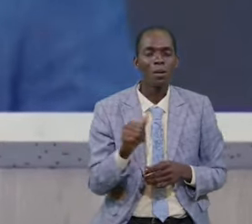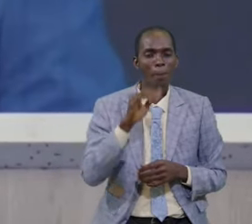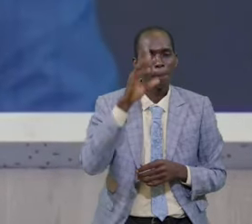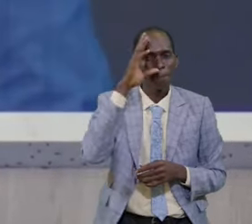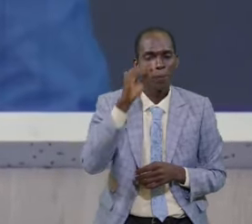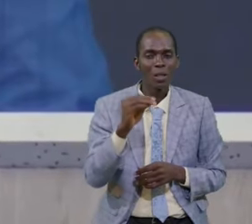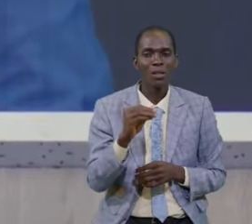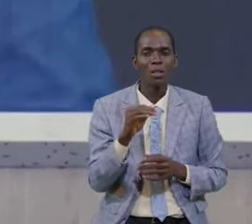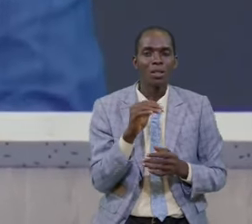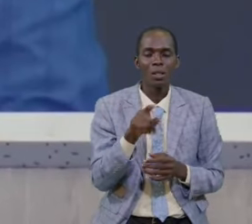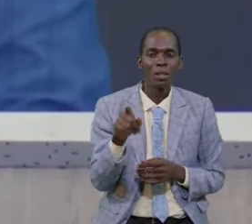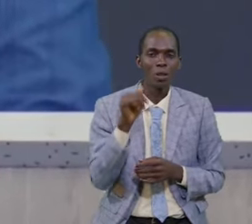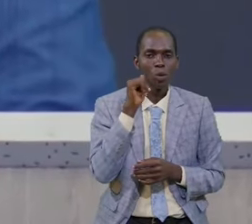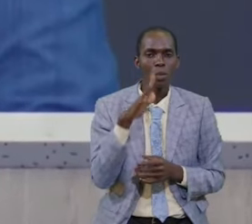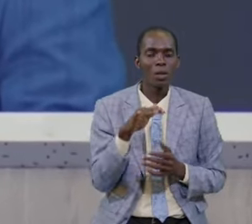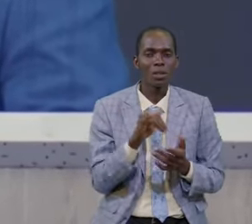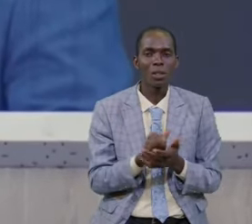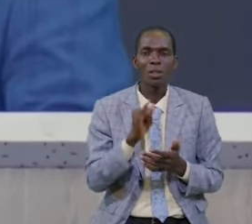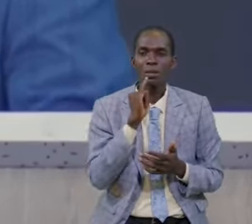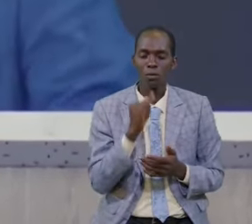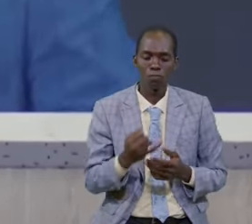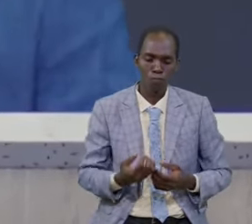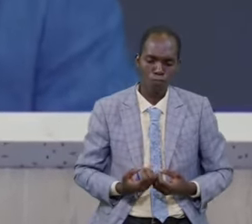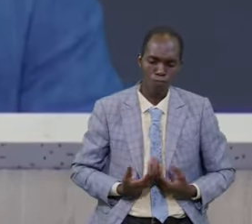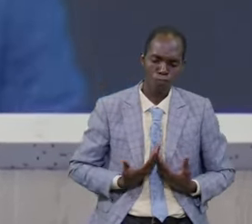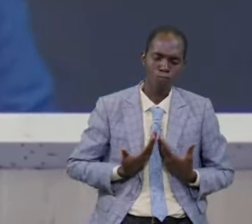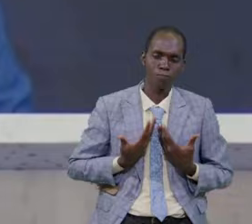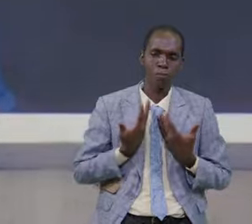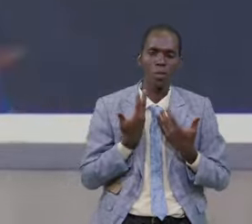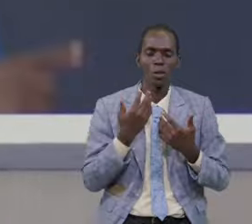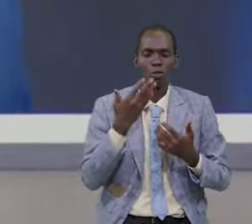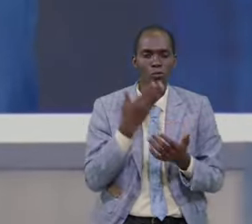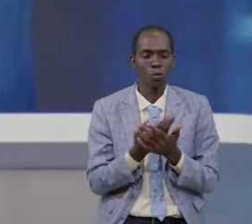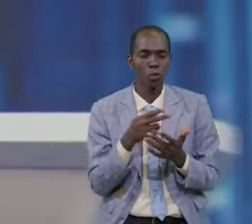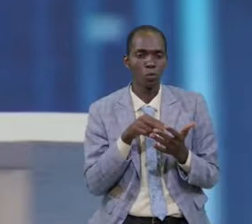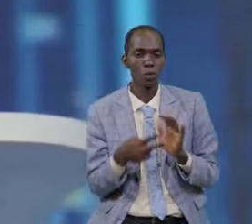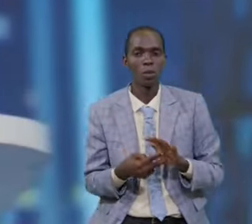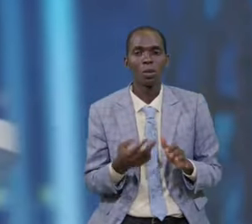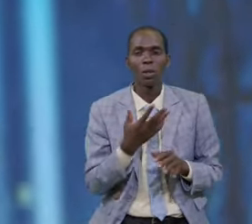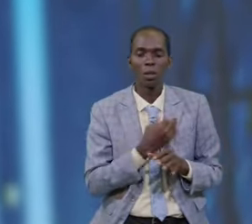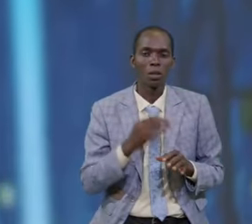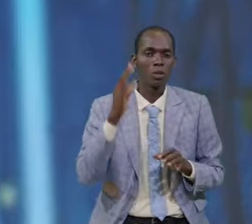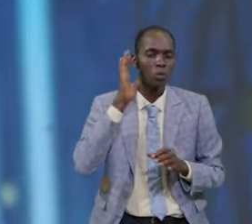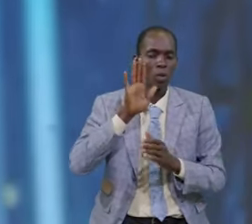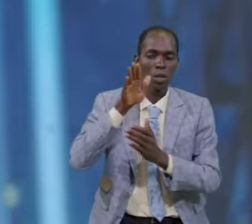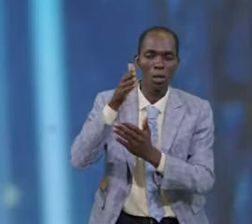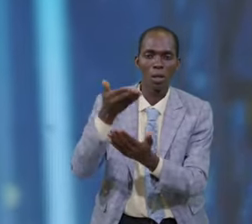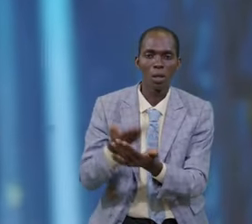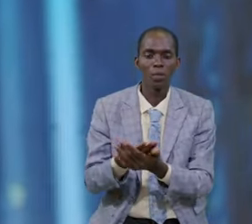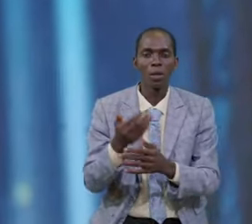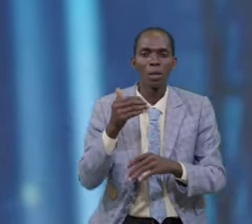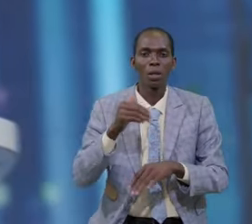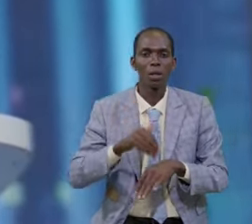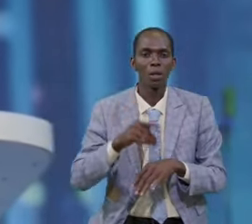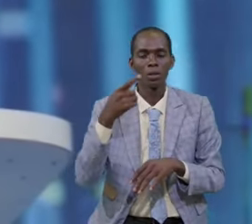C'est une telle femme qui conduit avec motif et qui va atteindre